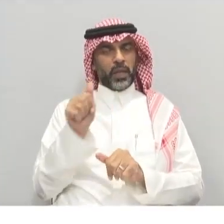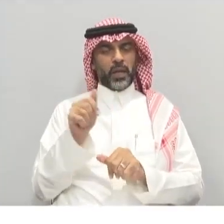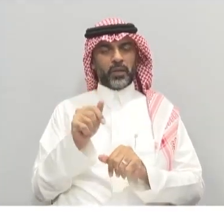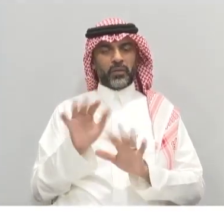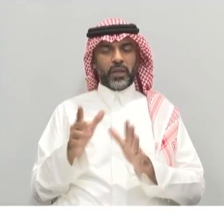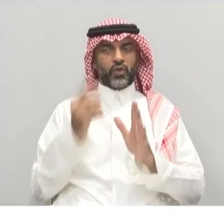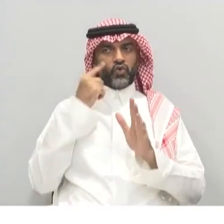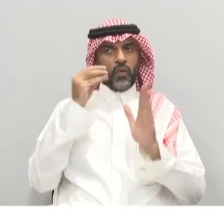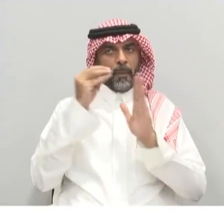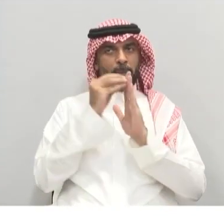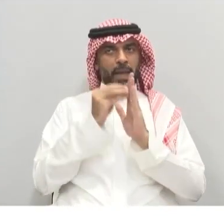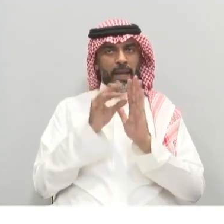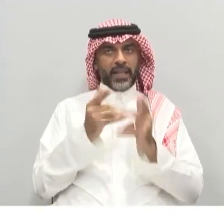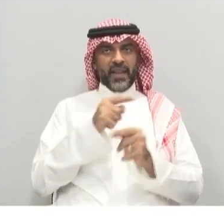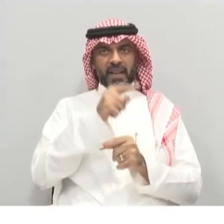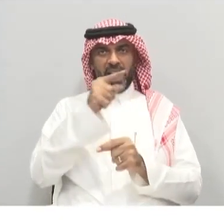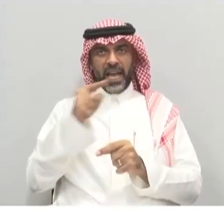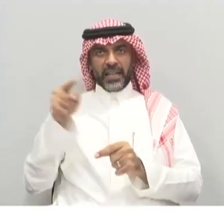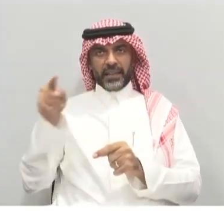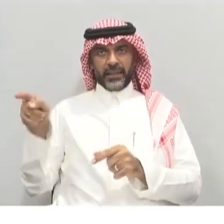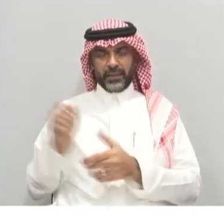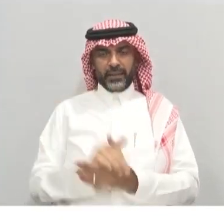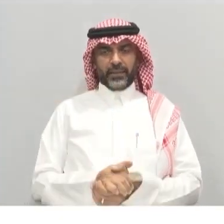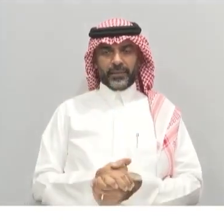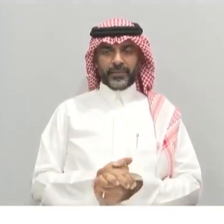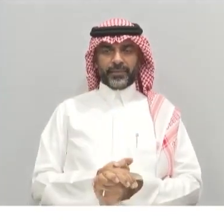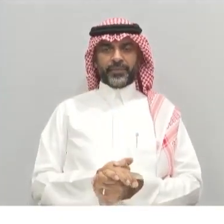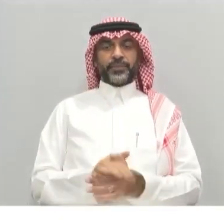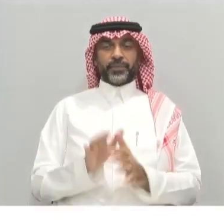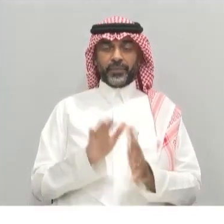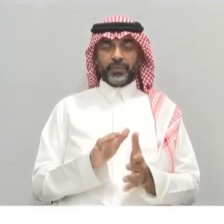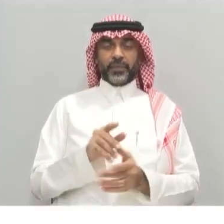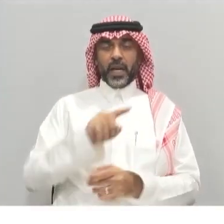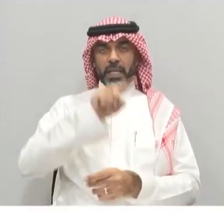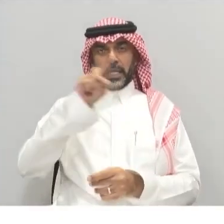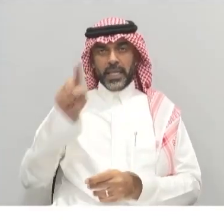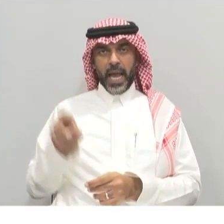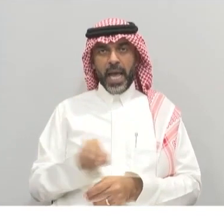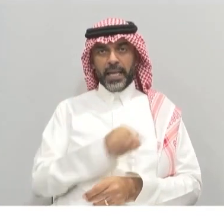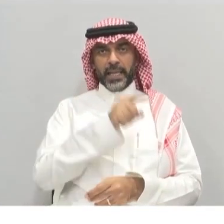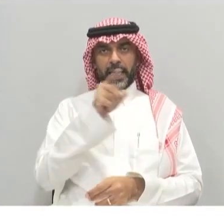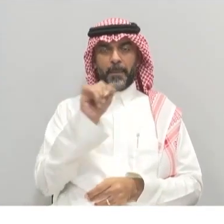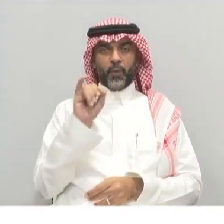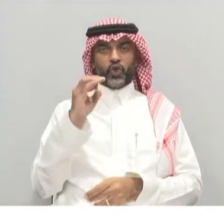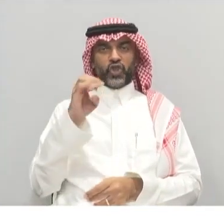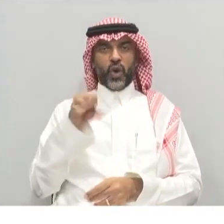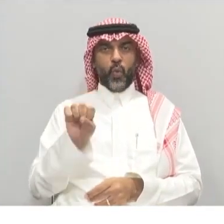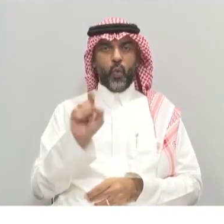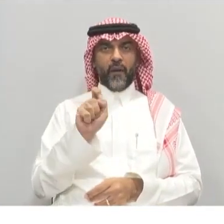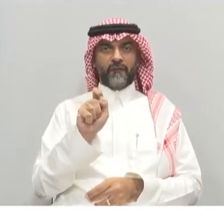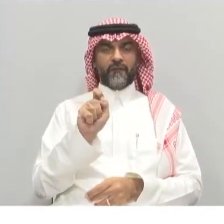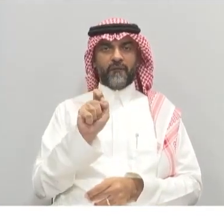المخطط الخطي ايضا لدينا المخطط الدائري المجوف وهو مخطط